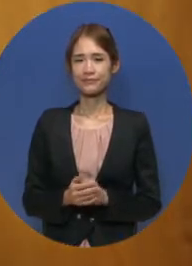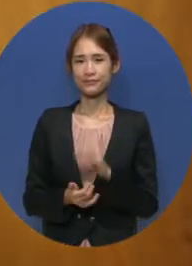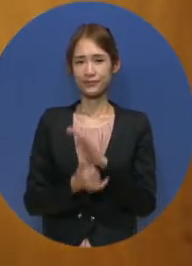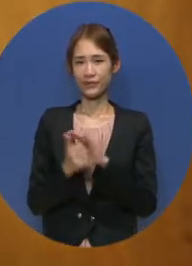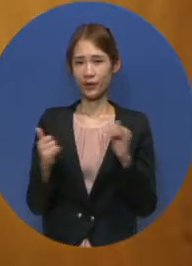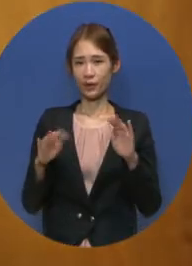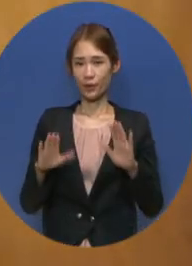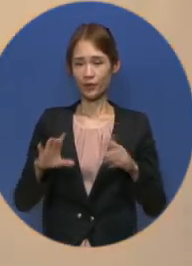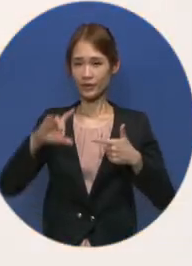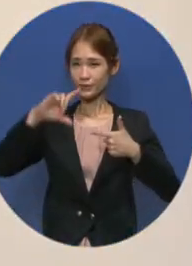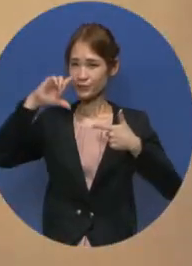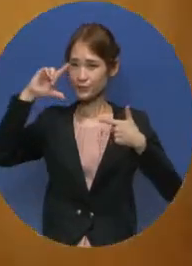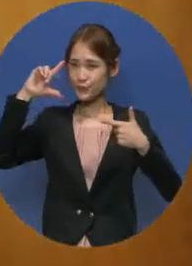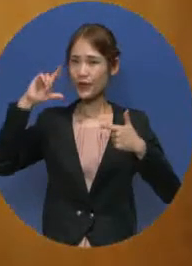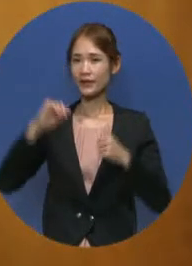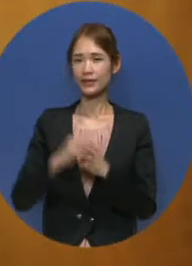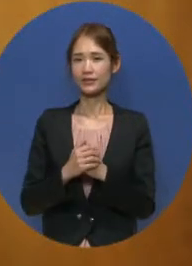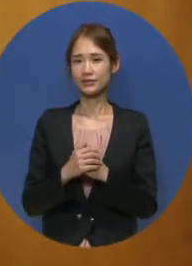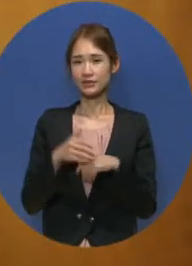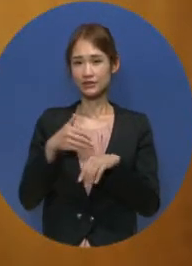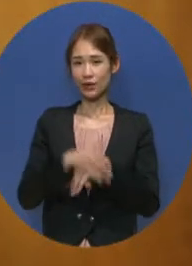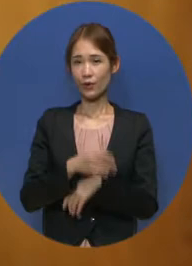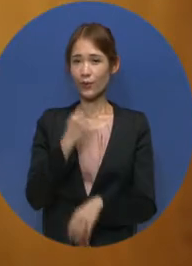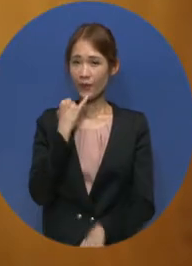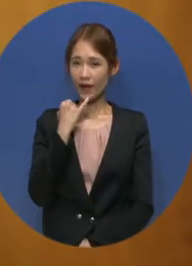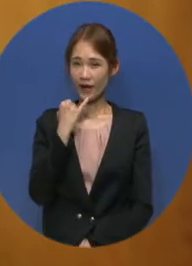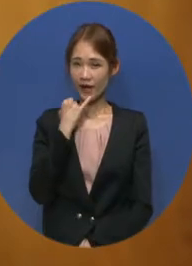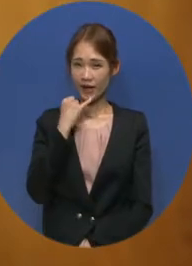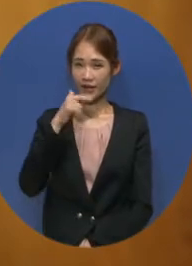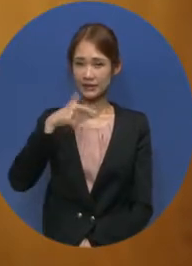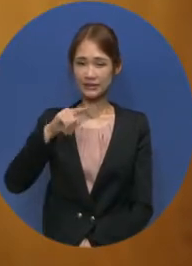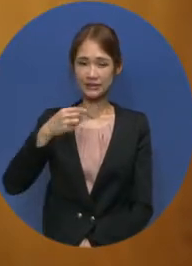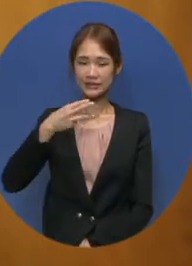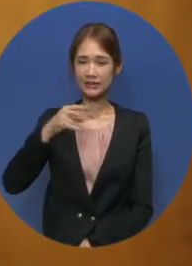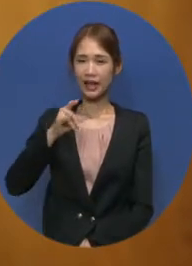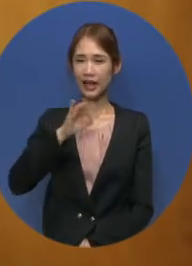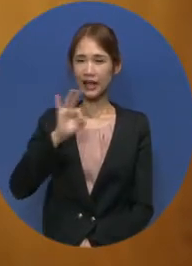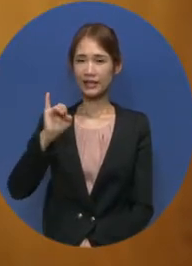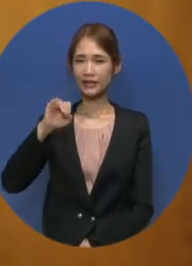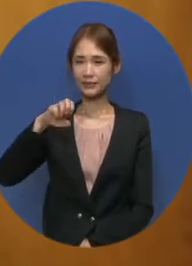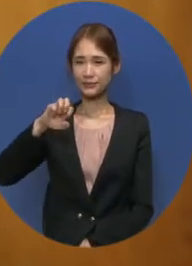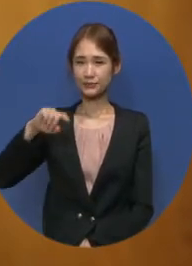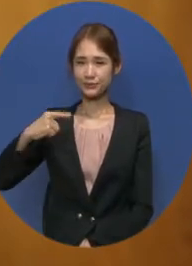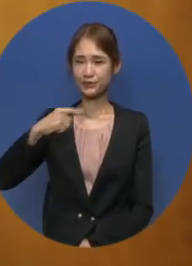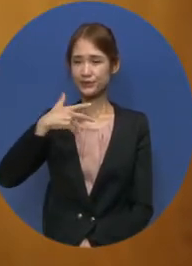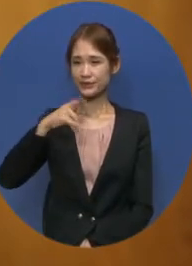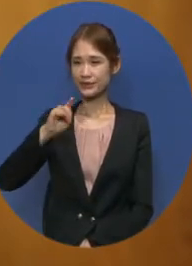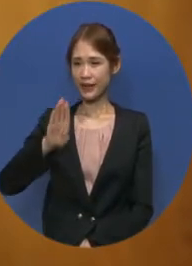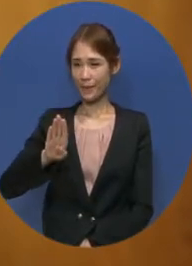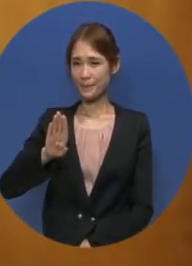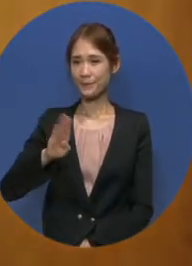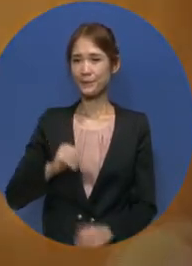희망인 오늘의 주인공, 느려도 괜찮아, 그레이프 랩입니다.